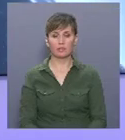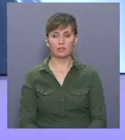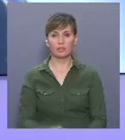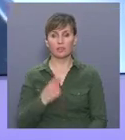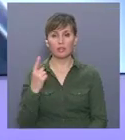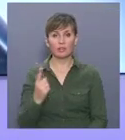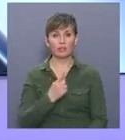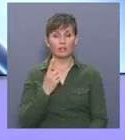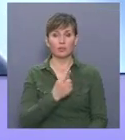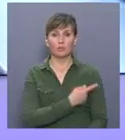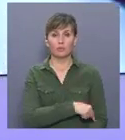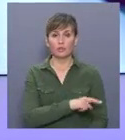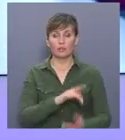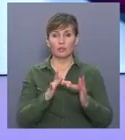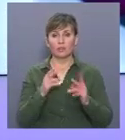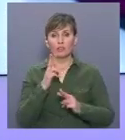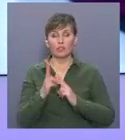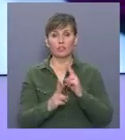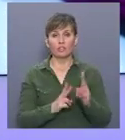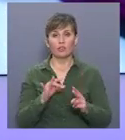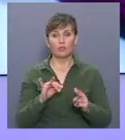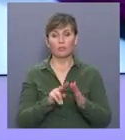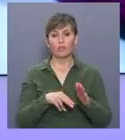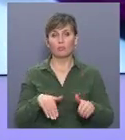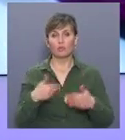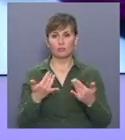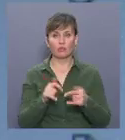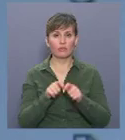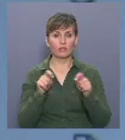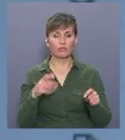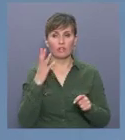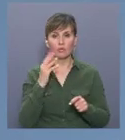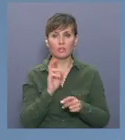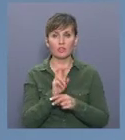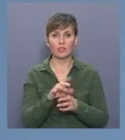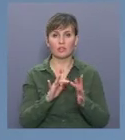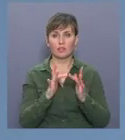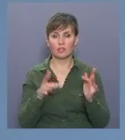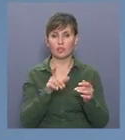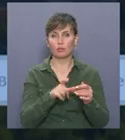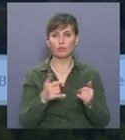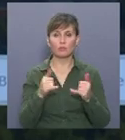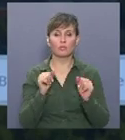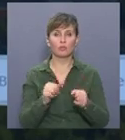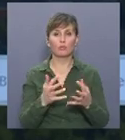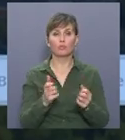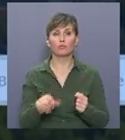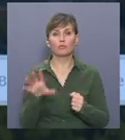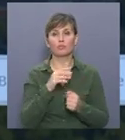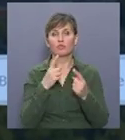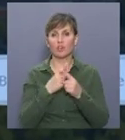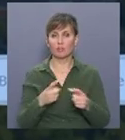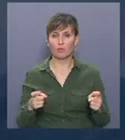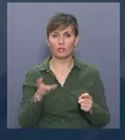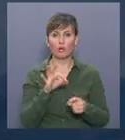Единый медицинский портал для жалоб, справок и предложений сегодня запустили в Алматы. Заходя на сайт, горожане теперь смогут получить всю информацию